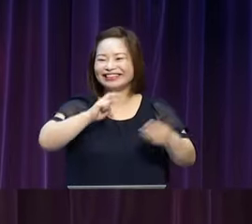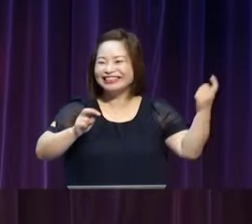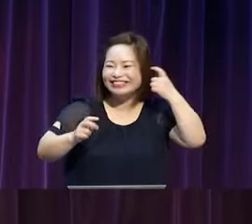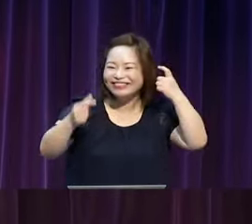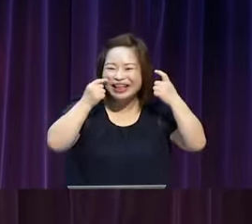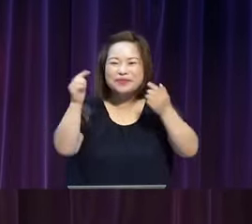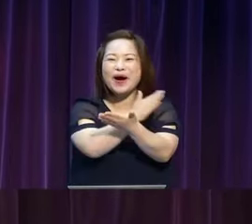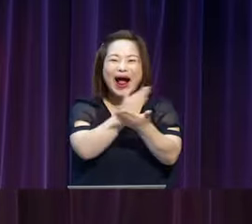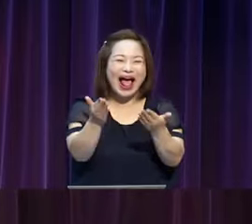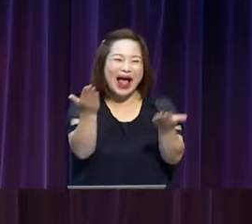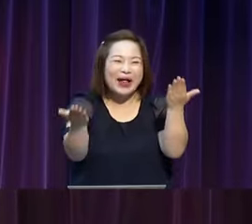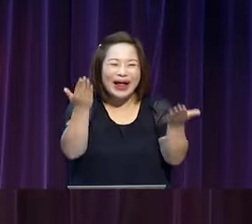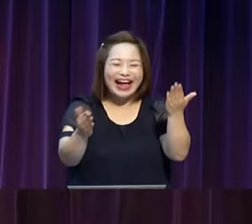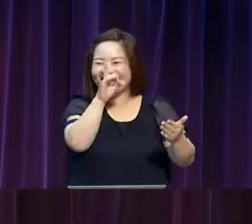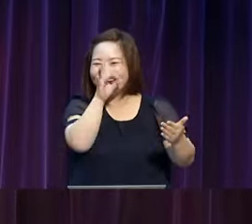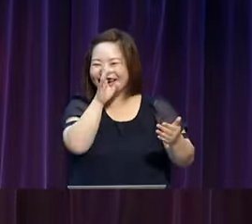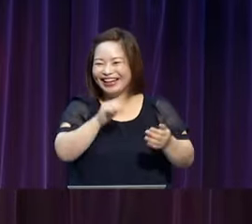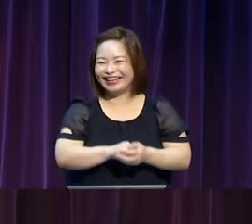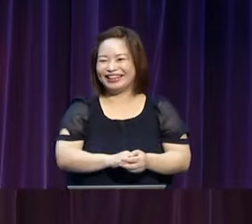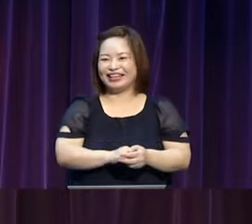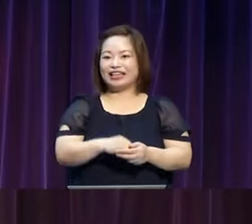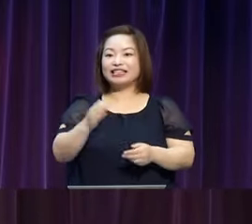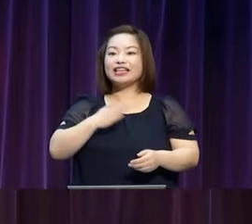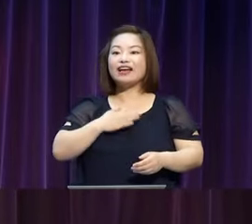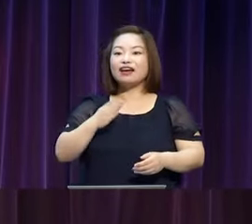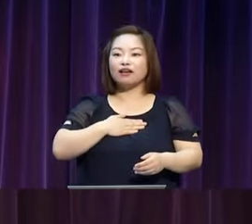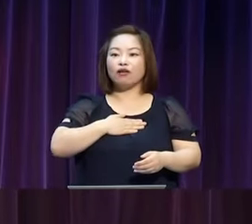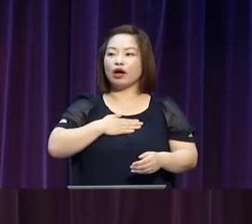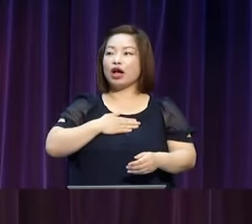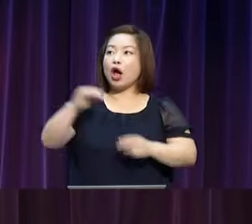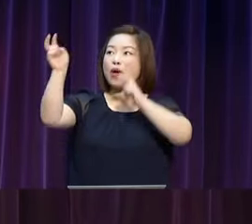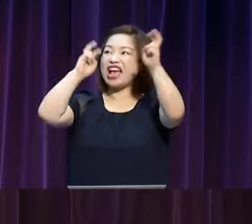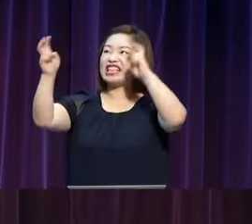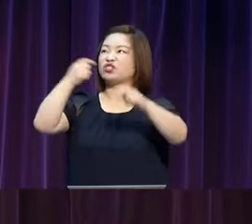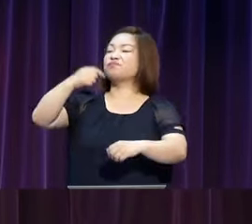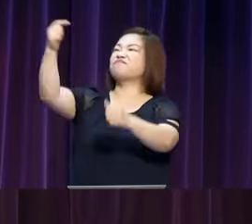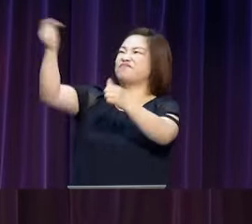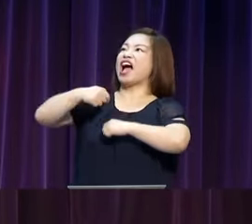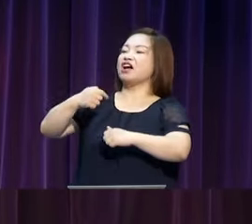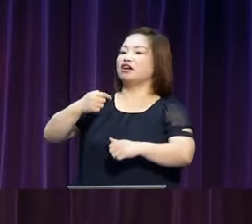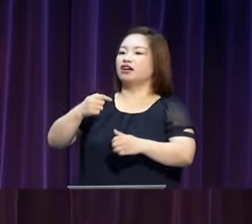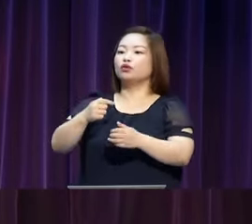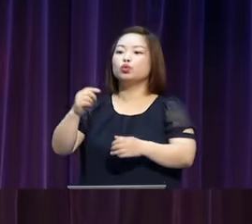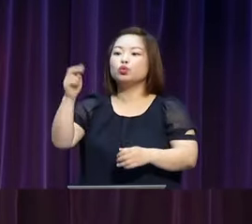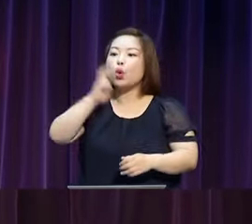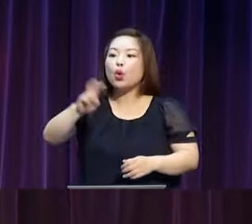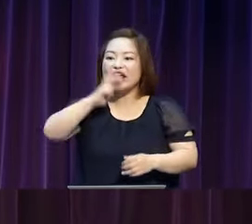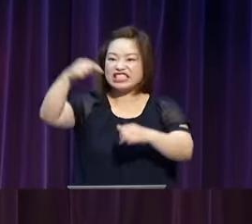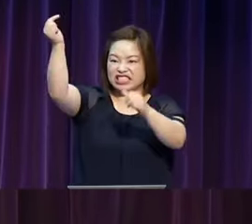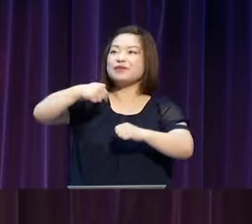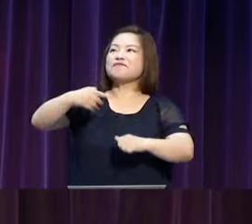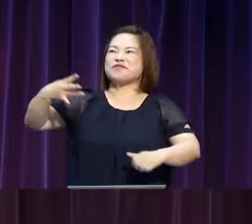예. 자, 제가 노래 시키면 노래합니다. 부르는 사람이 힘들어요? 듣는 사람이